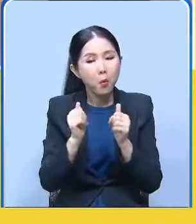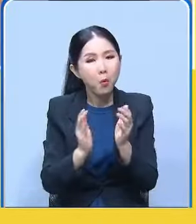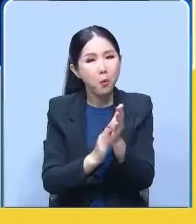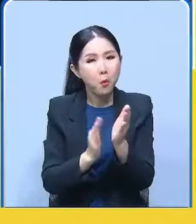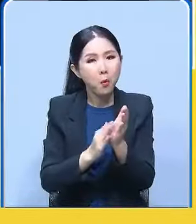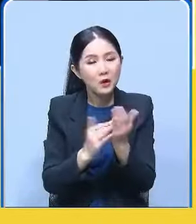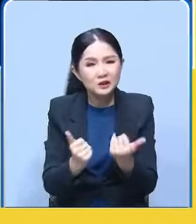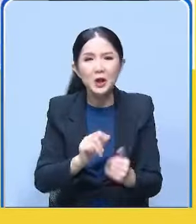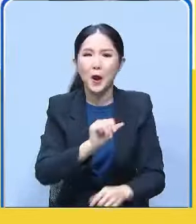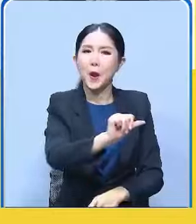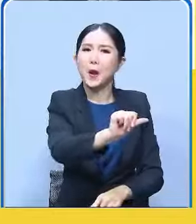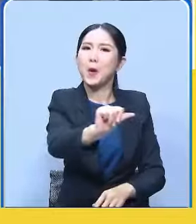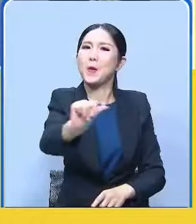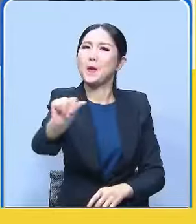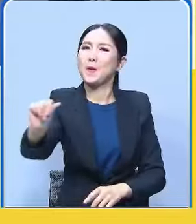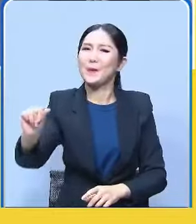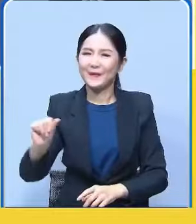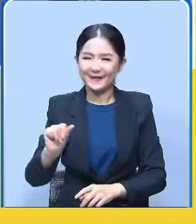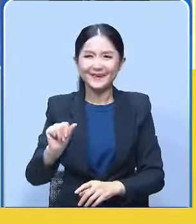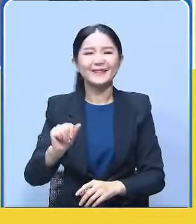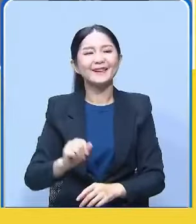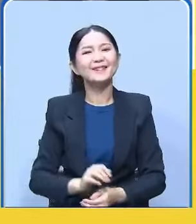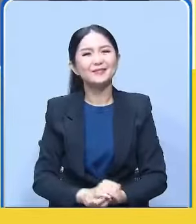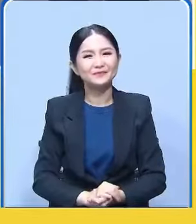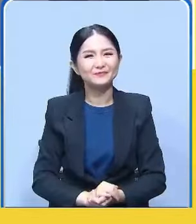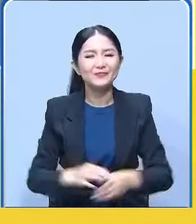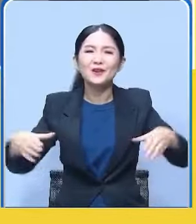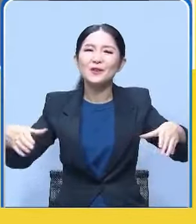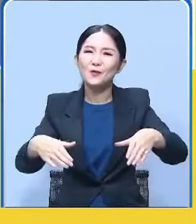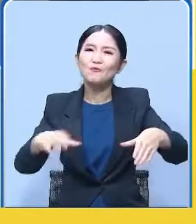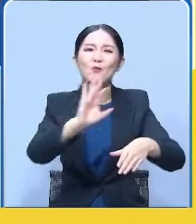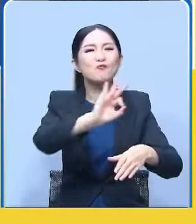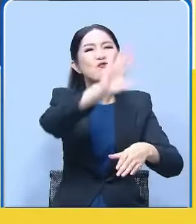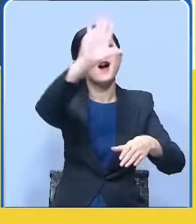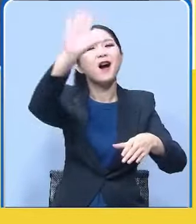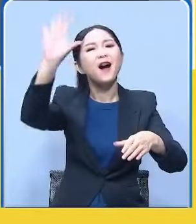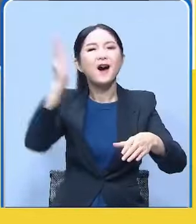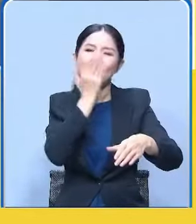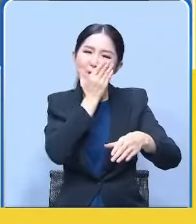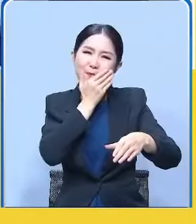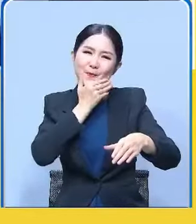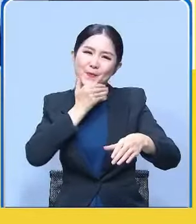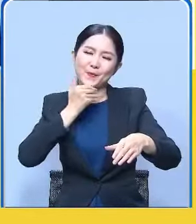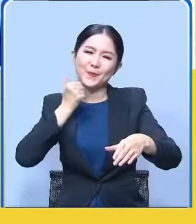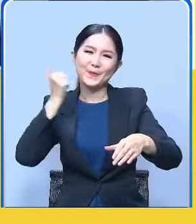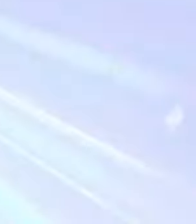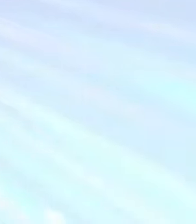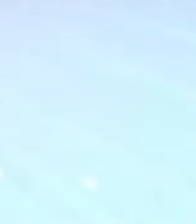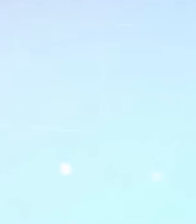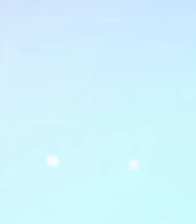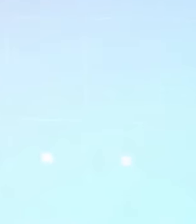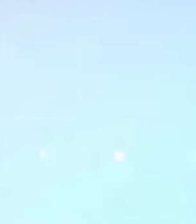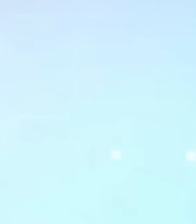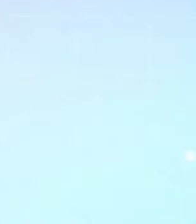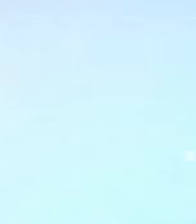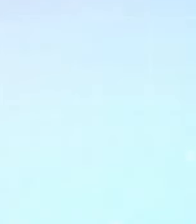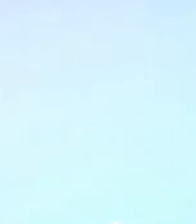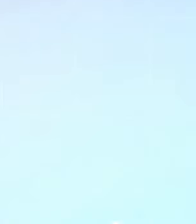ได้ A แล้วก็ยกให้เป็นย้อยเป็นแก๊งนางฟ้าเลย จิตใจดีนะครับคุณผู้ชม